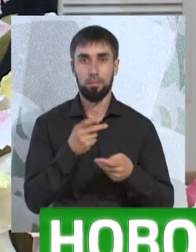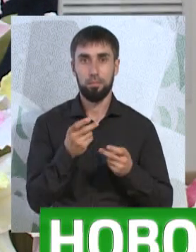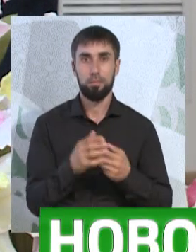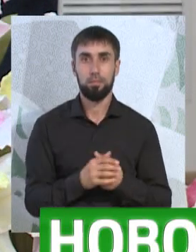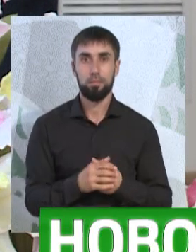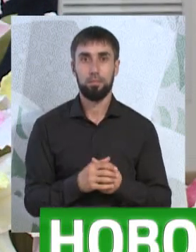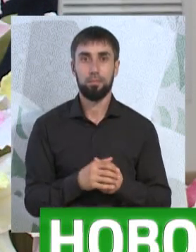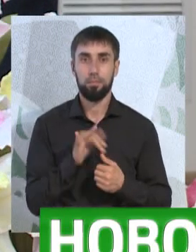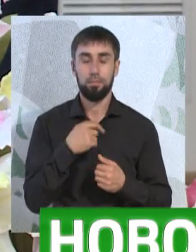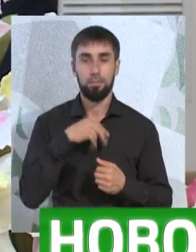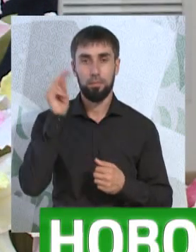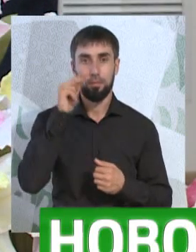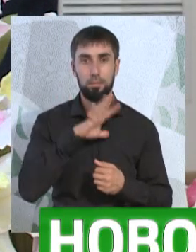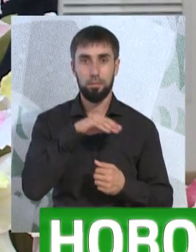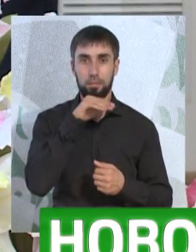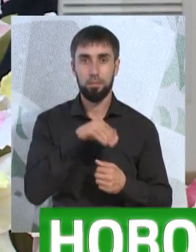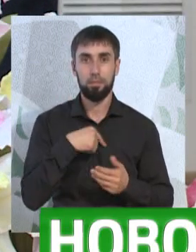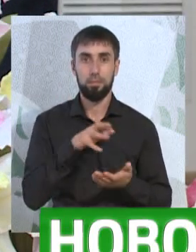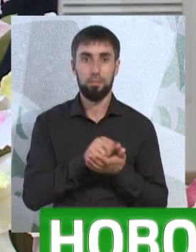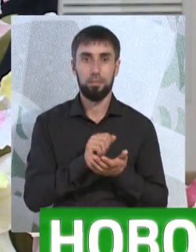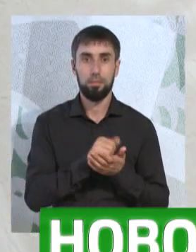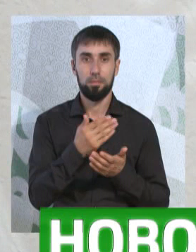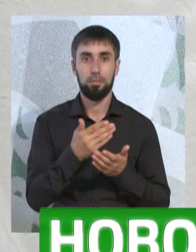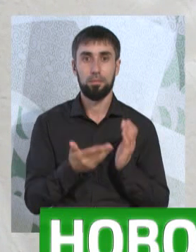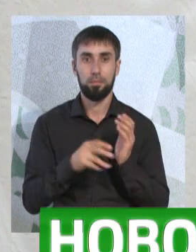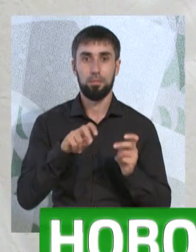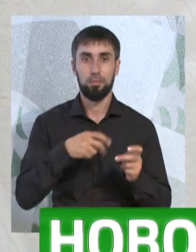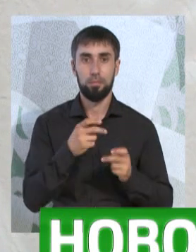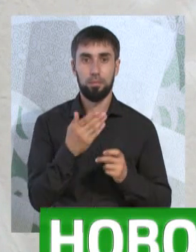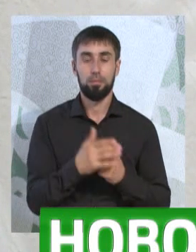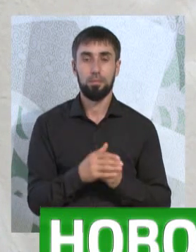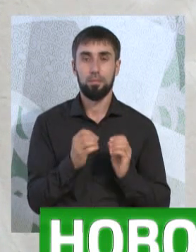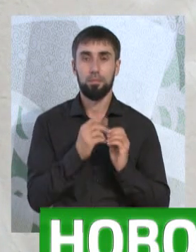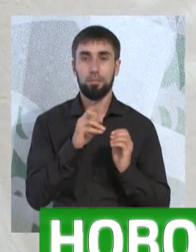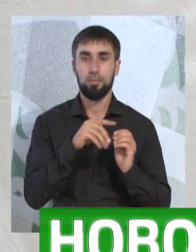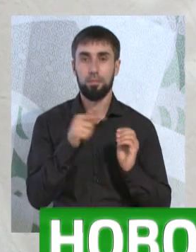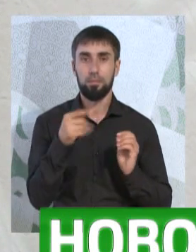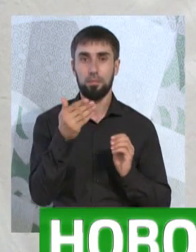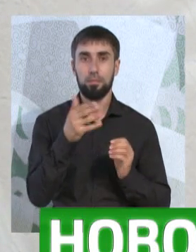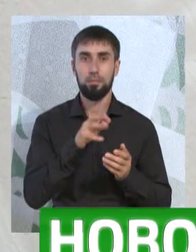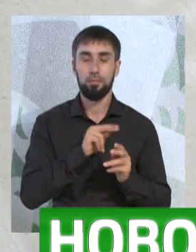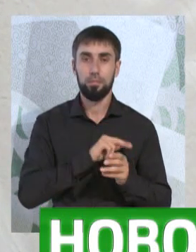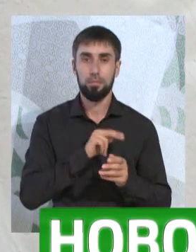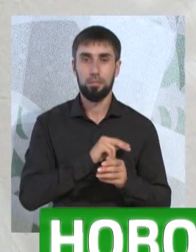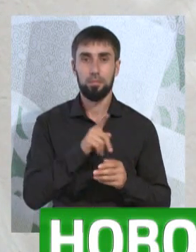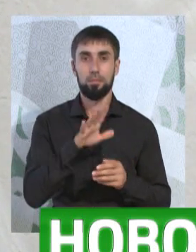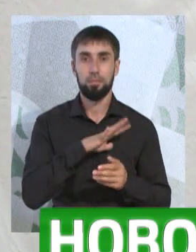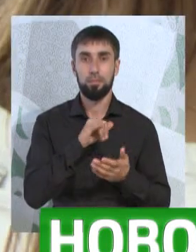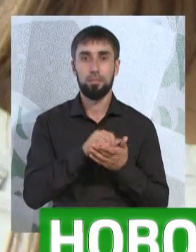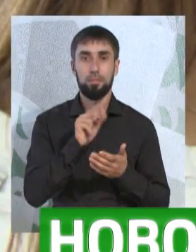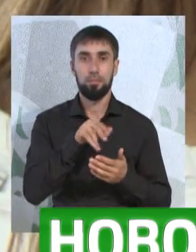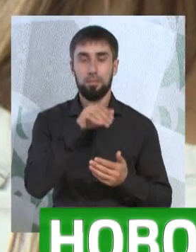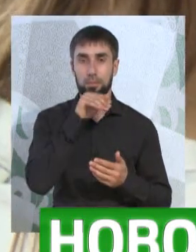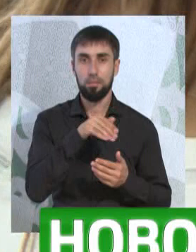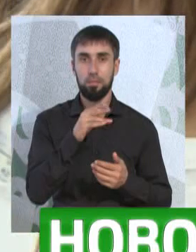профессионально учился этому. С тех пор я занимаюсь резьбой по дереву. За десятилетия плодотворной работы Юсуп Хамчиев состоялся как